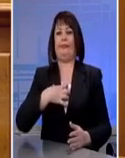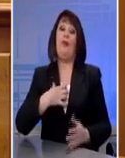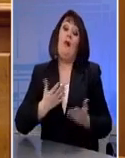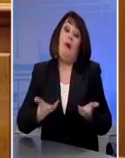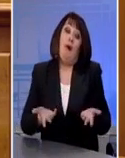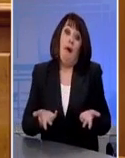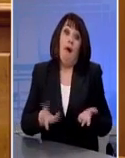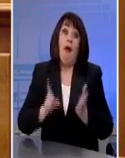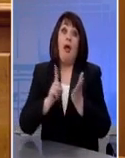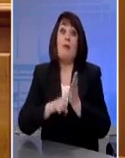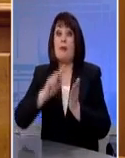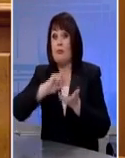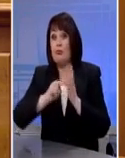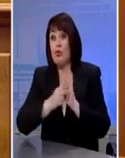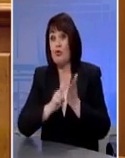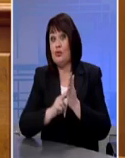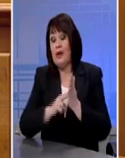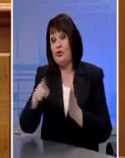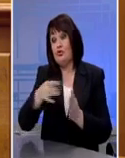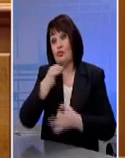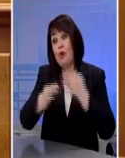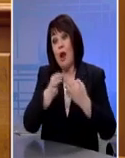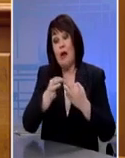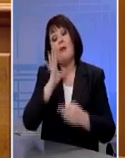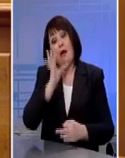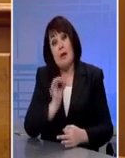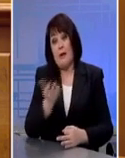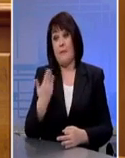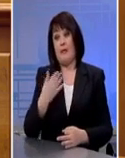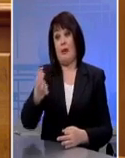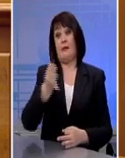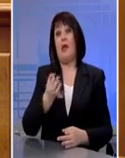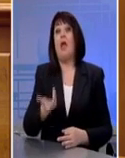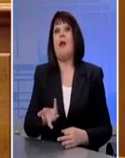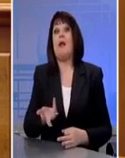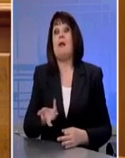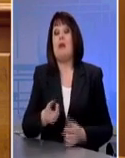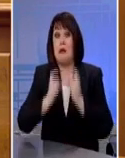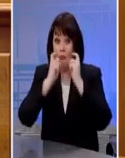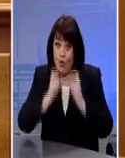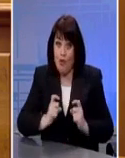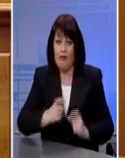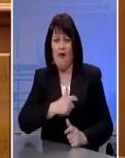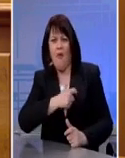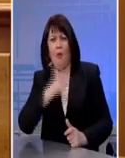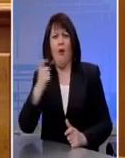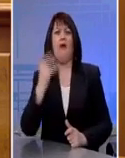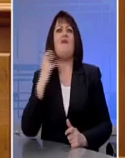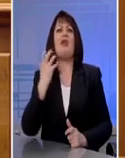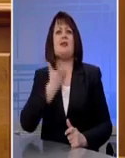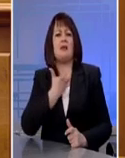ανεπανόρθωτο, έπρεπε να προσέξει και ο μιλητής. Να λέμε και την αλήθεια, έτσι δεν είναι? Για να αναγκαστεί ένας κοινοβουλευτικός που δεν τον έχω